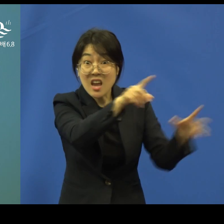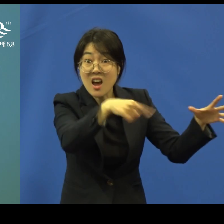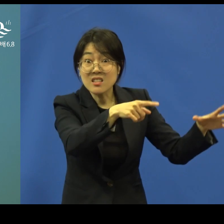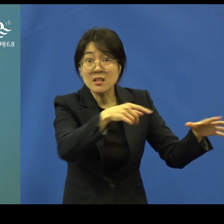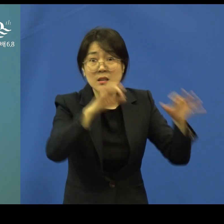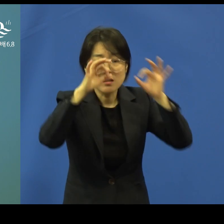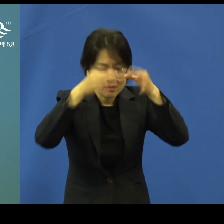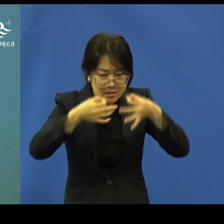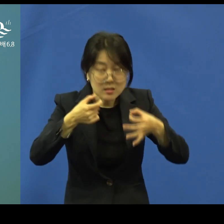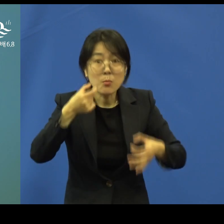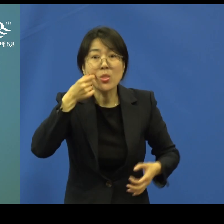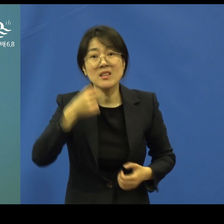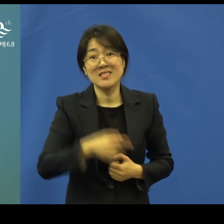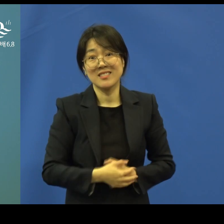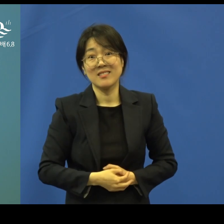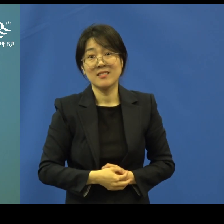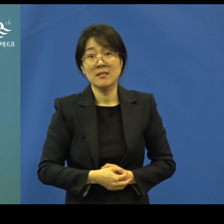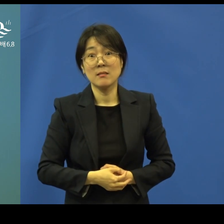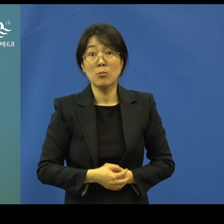모른다는 거예요.